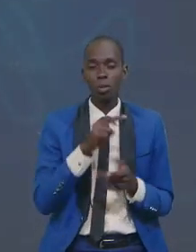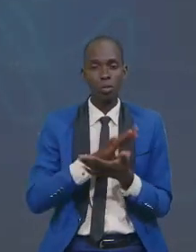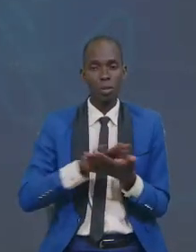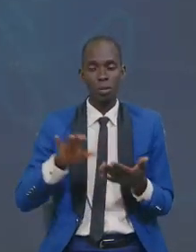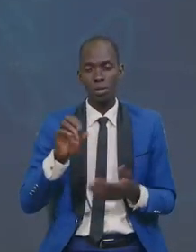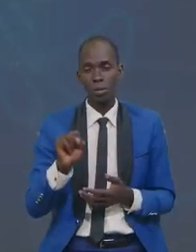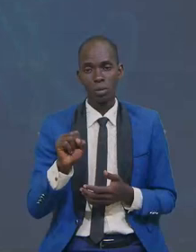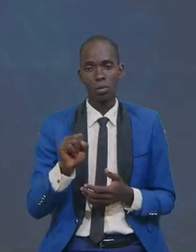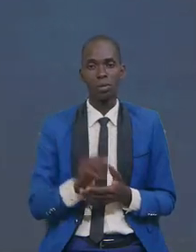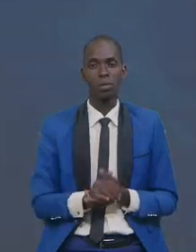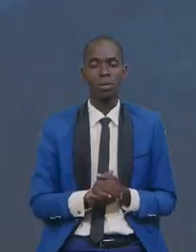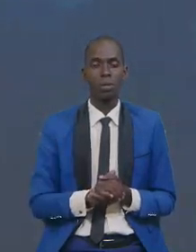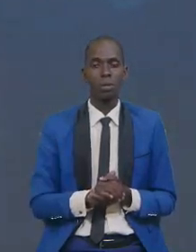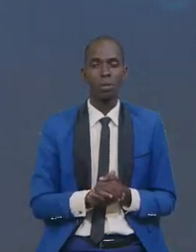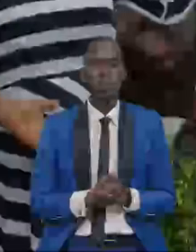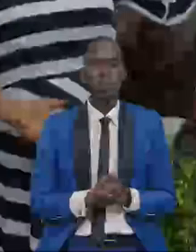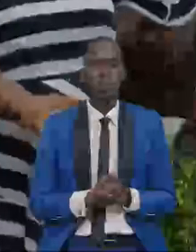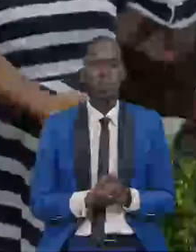Religieux, mais pas juste.